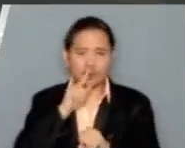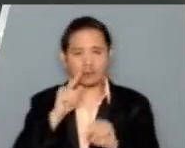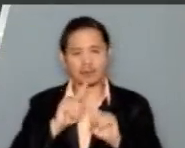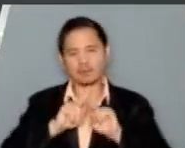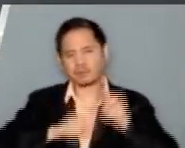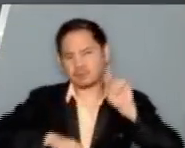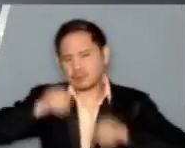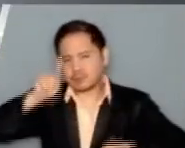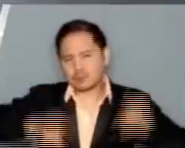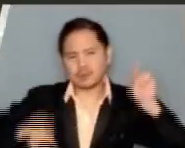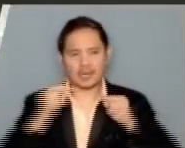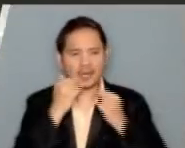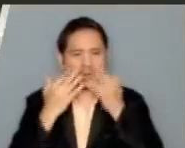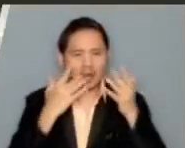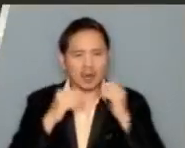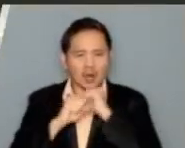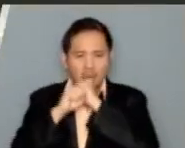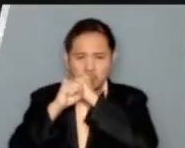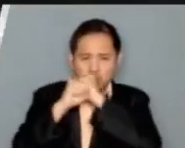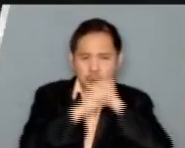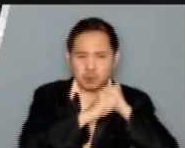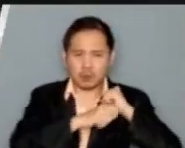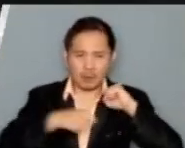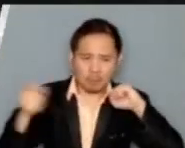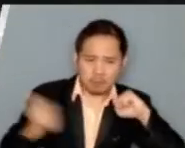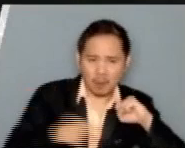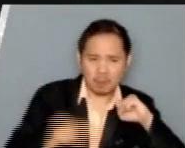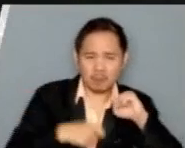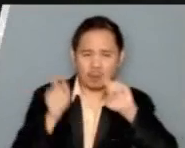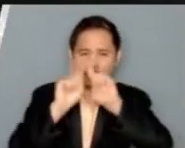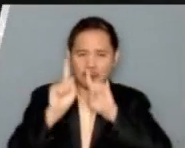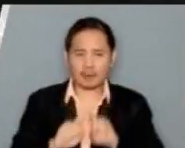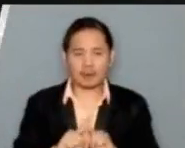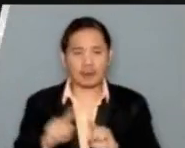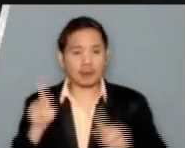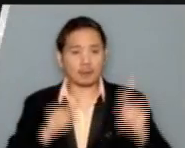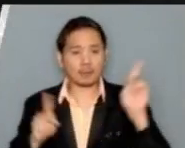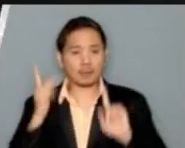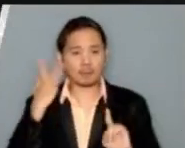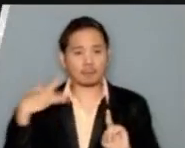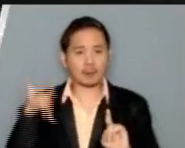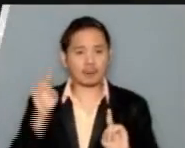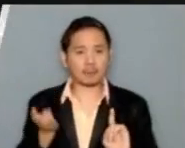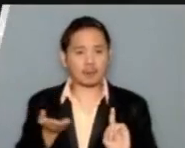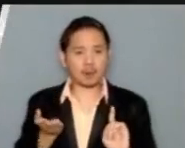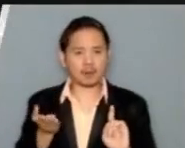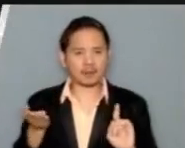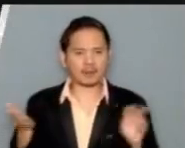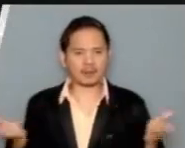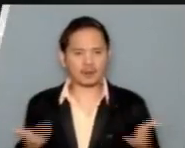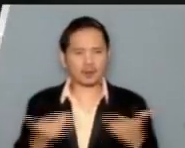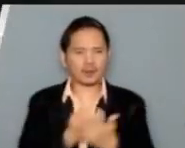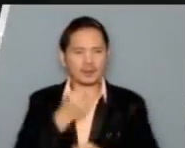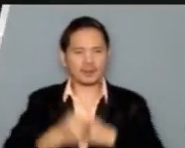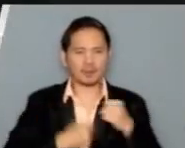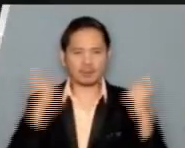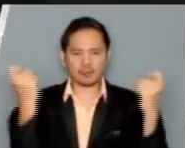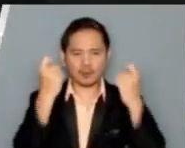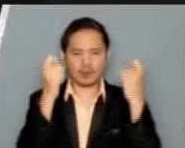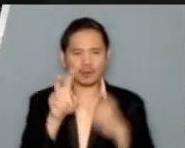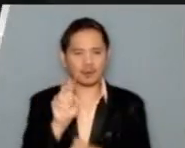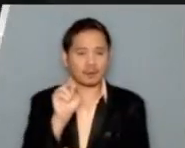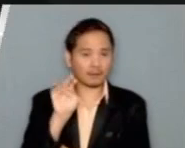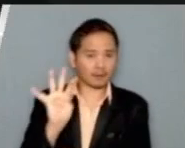na paputok ganyan sinalubong ng mga kagayanon dito sa Cagayan de Oro city ang bagong taon 2024 sabay ang